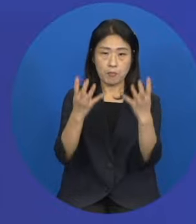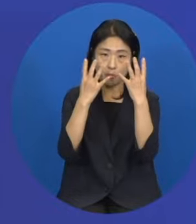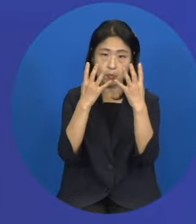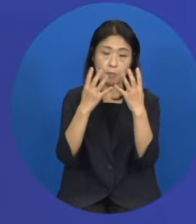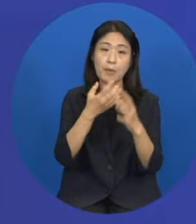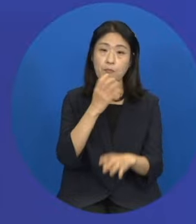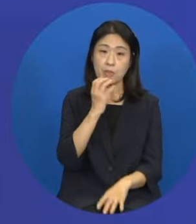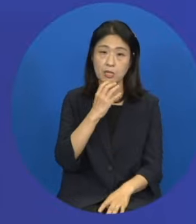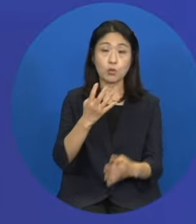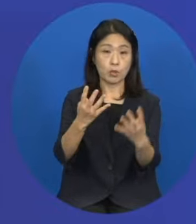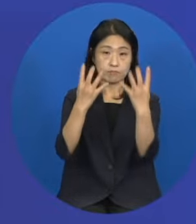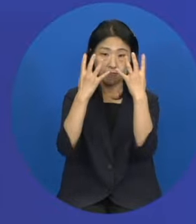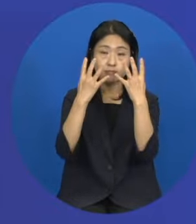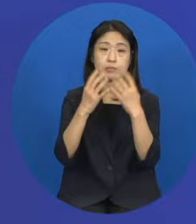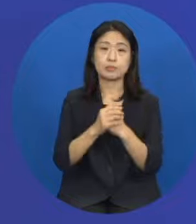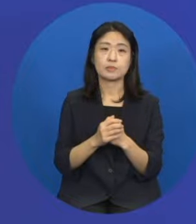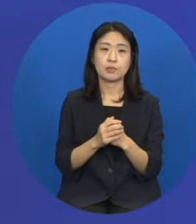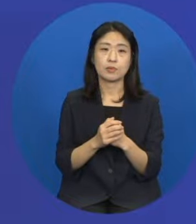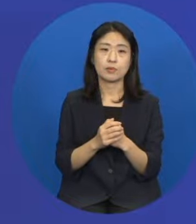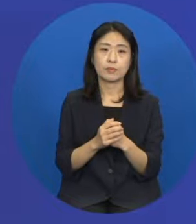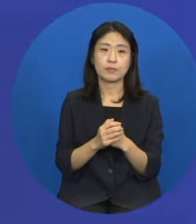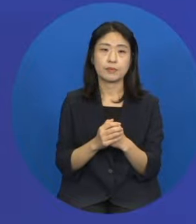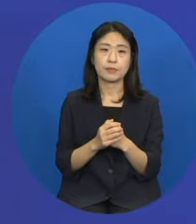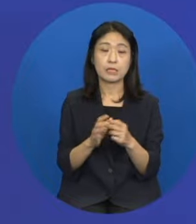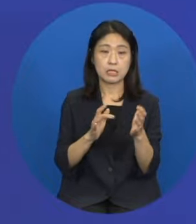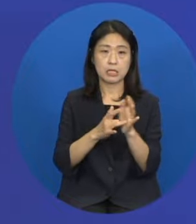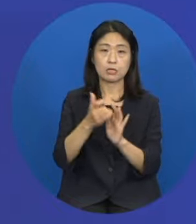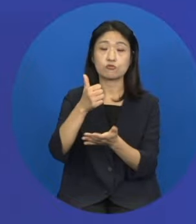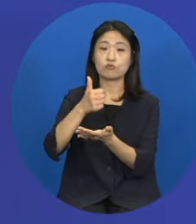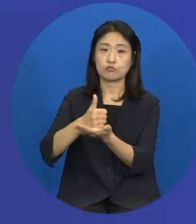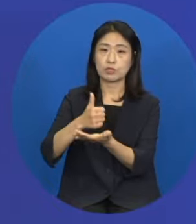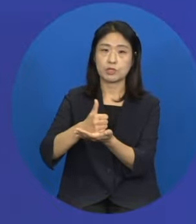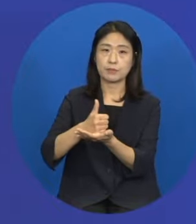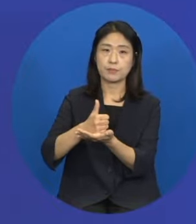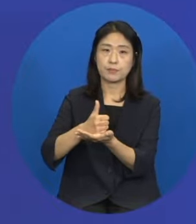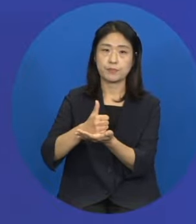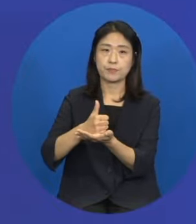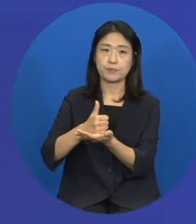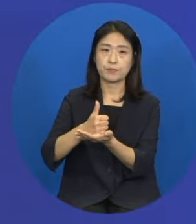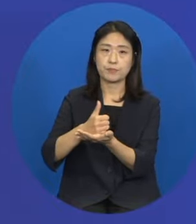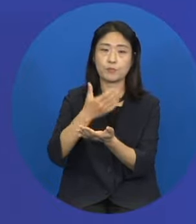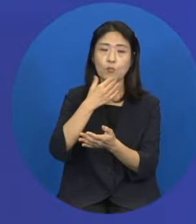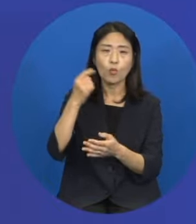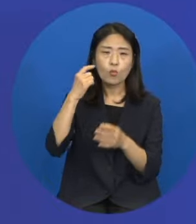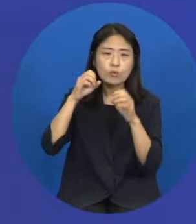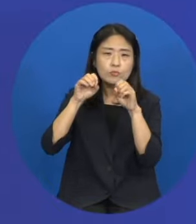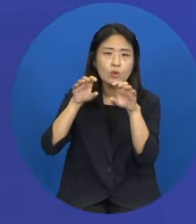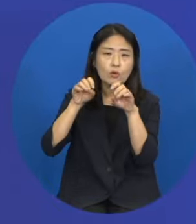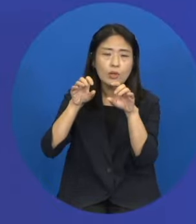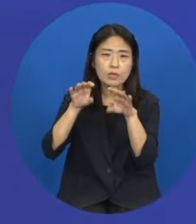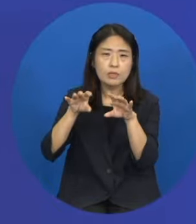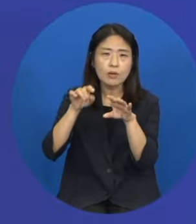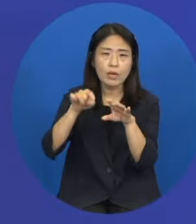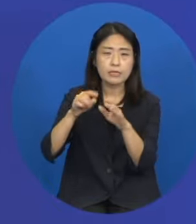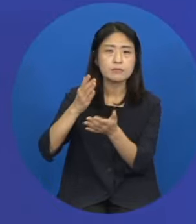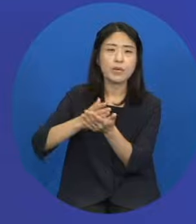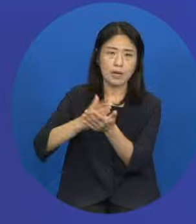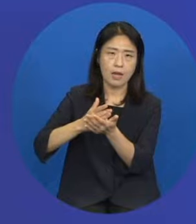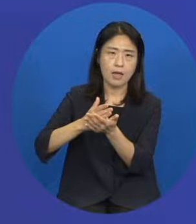공의에서 뭐라고 하냐면 예수님의 이름으로 말하거나 복음 전하는 일 하지 말아라. 어떻게 보면